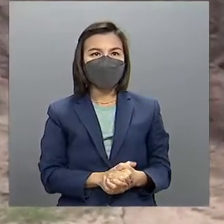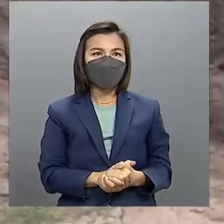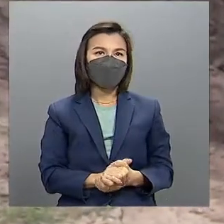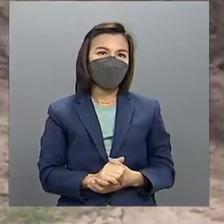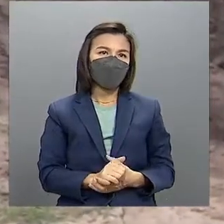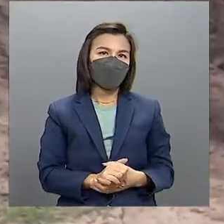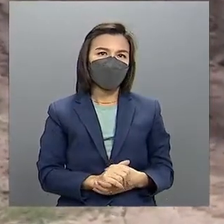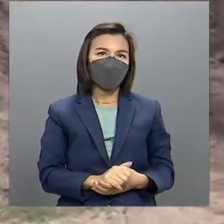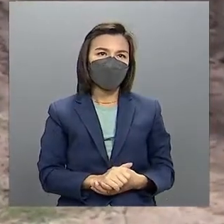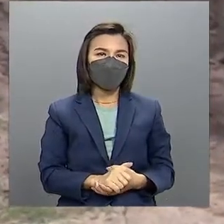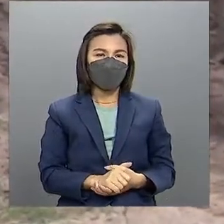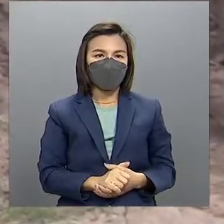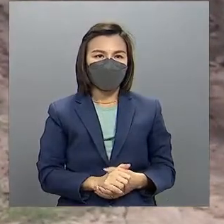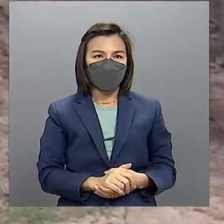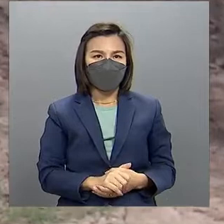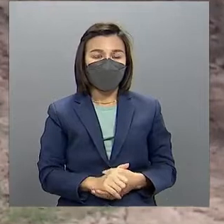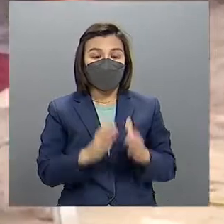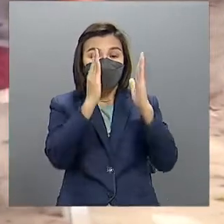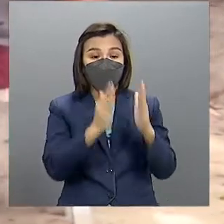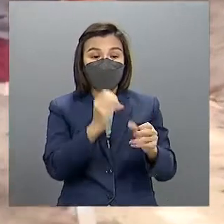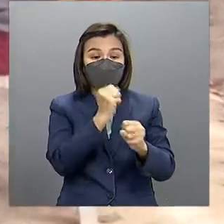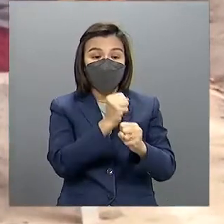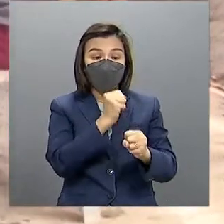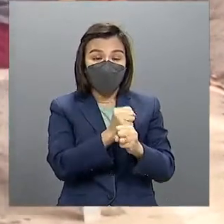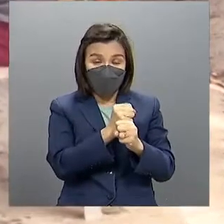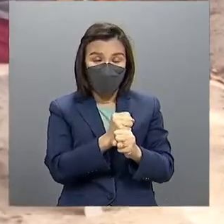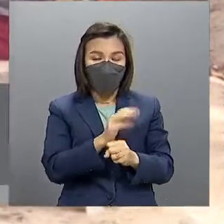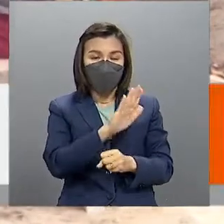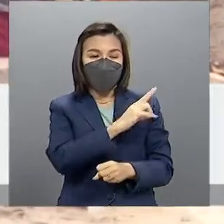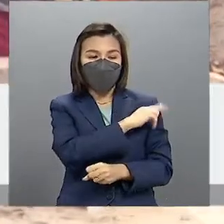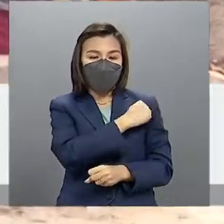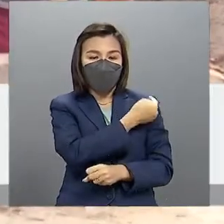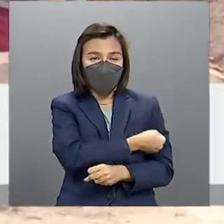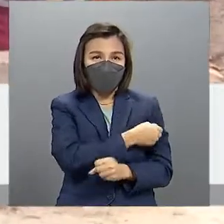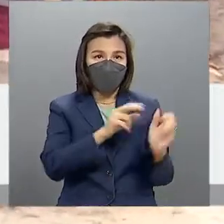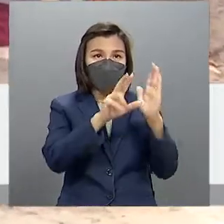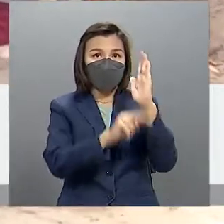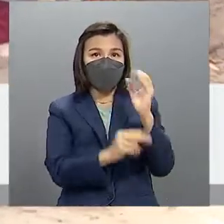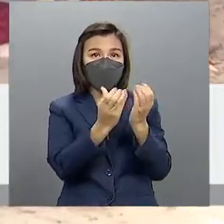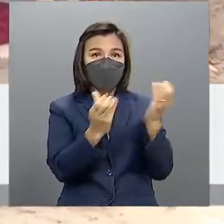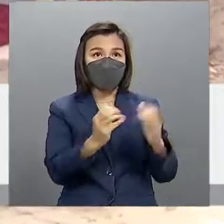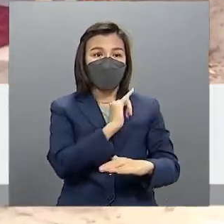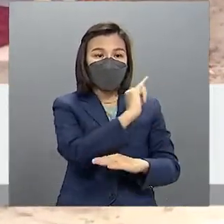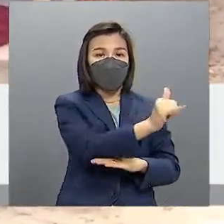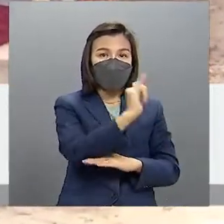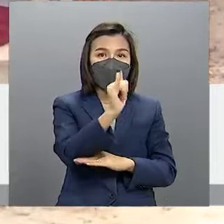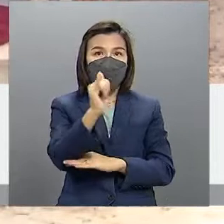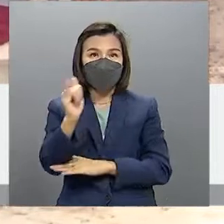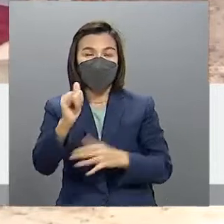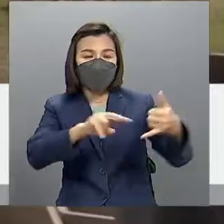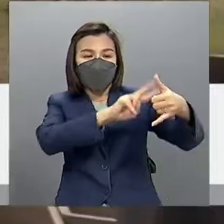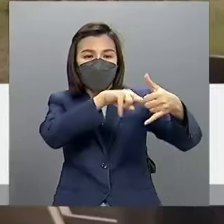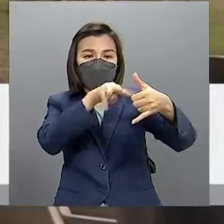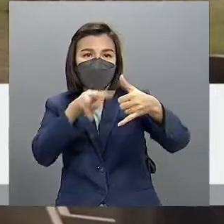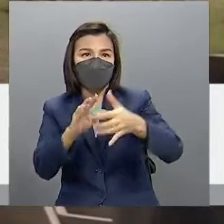จ้าหน้าที่สาธารณสุขนครศรีธรรมราชไปตรวจหาเชื้อโควิด-19 ในหลายพื้นที่นะคะหลังจากพบการระบาดแบ